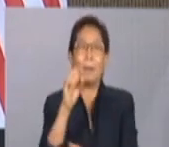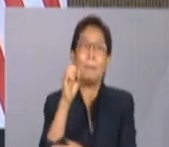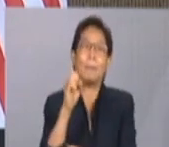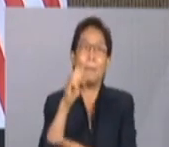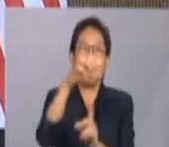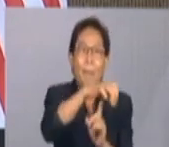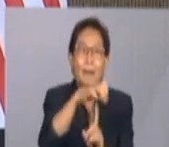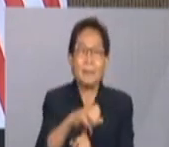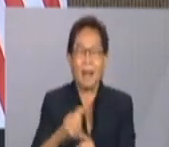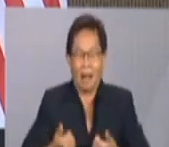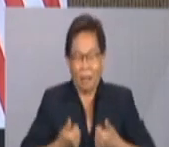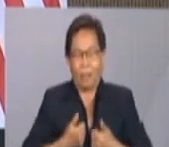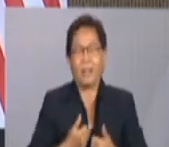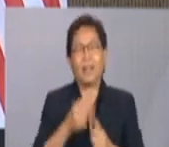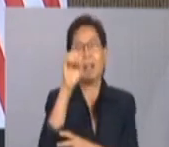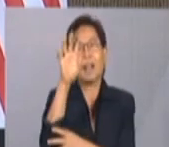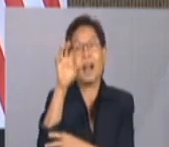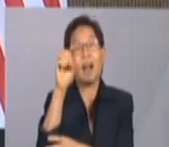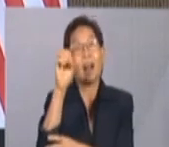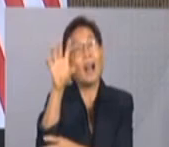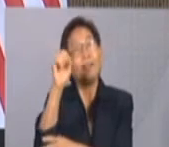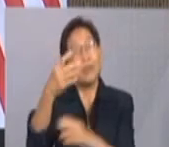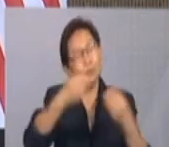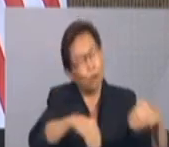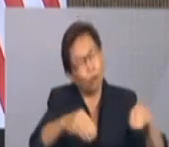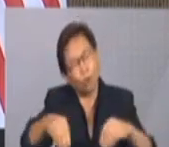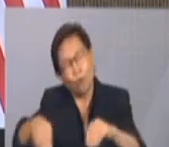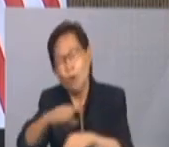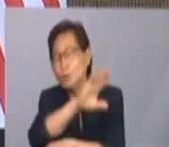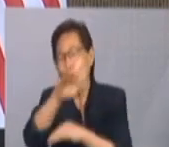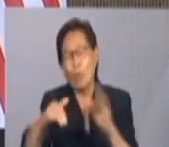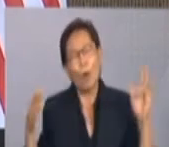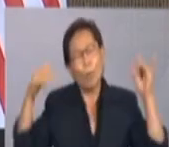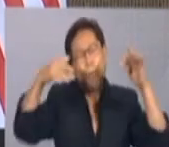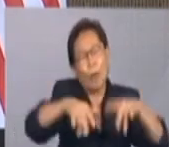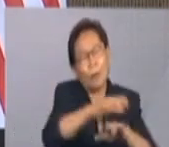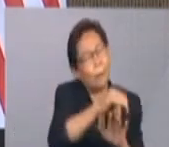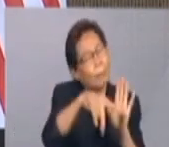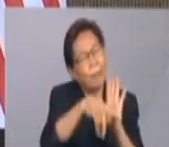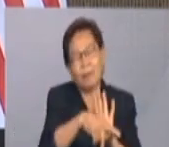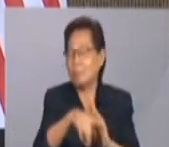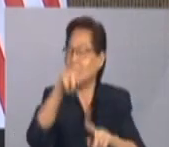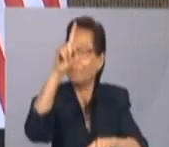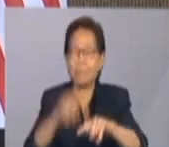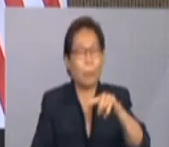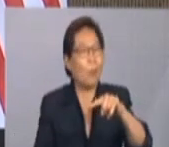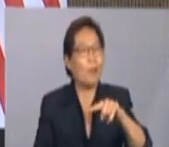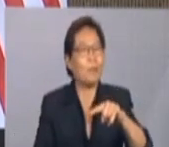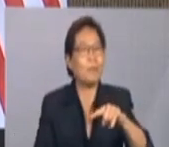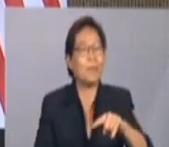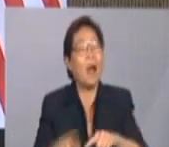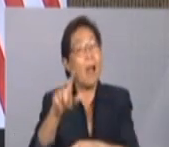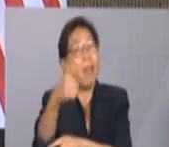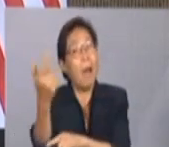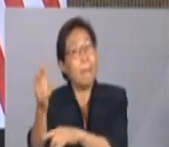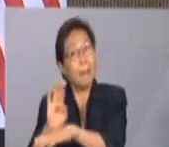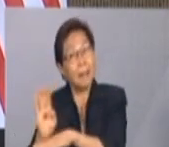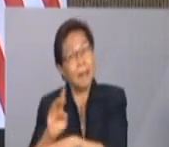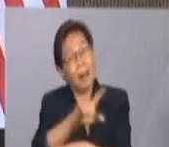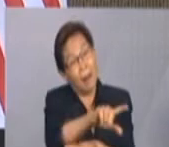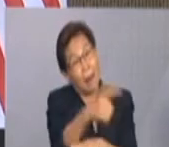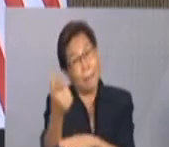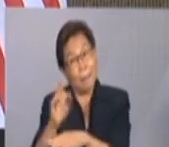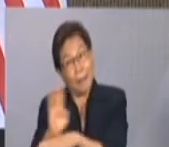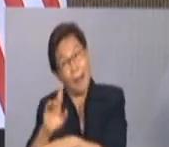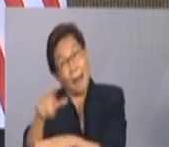atau kanibal jualan dan semua bentuk persidangan dan pameran selain penjagaan